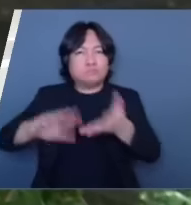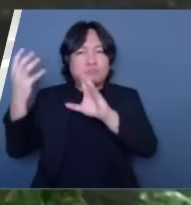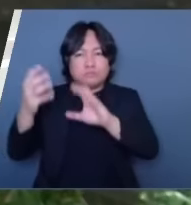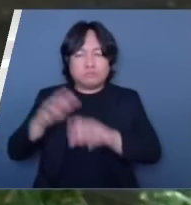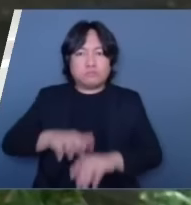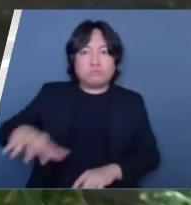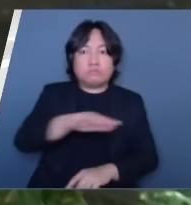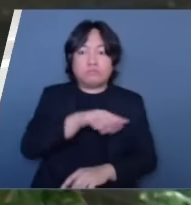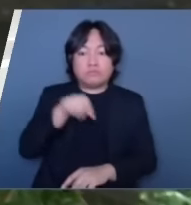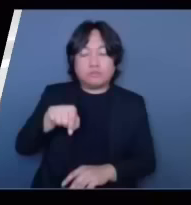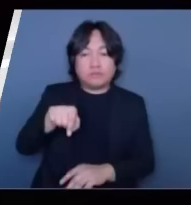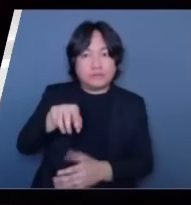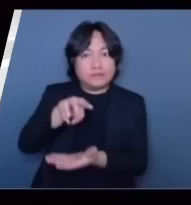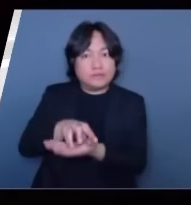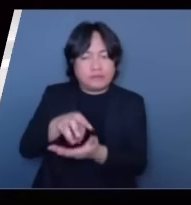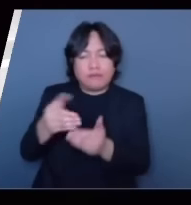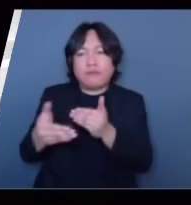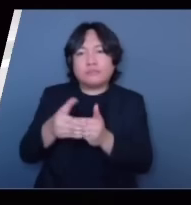lugar.